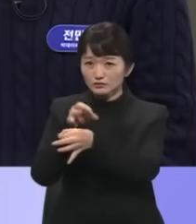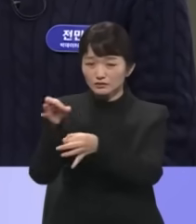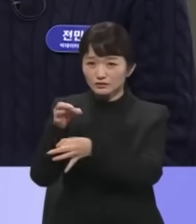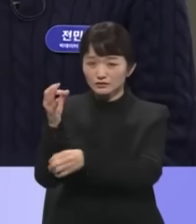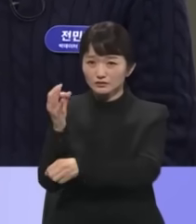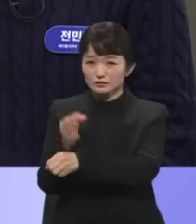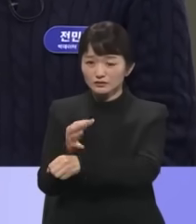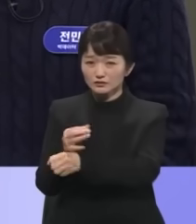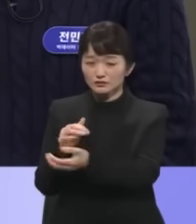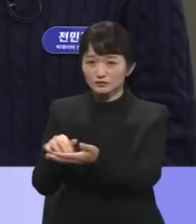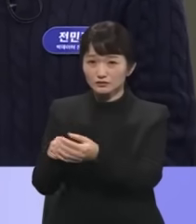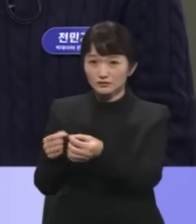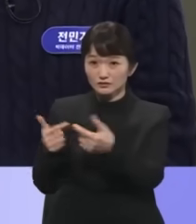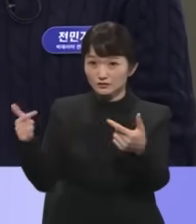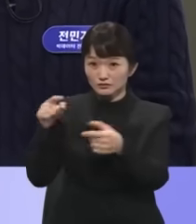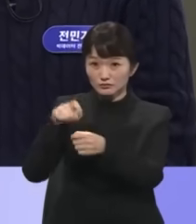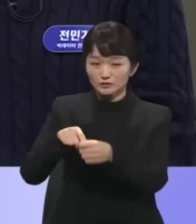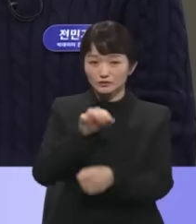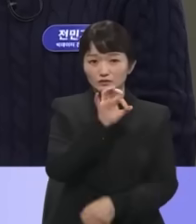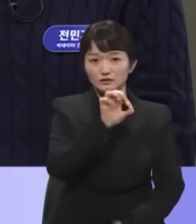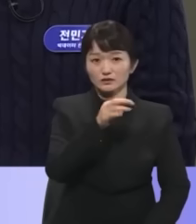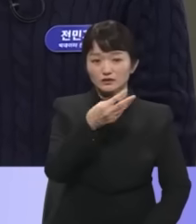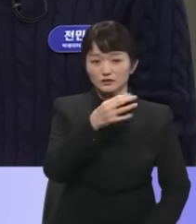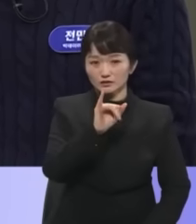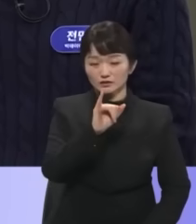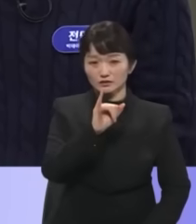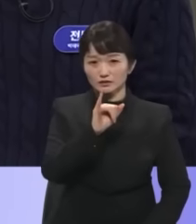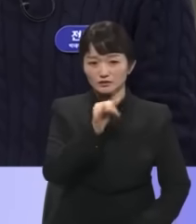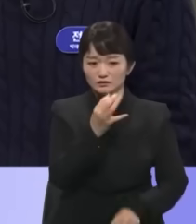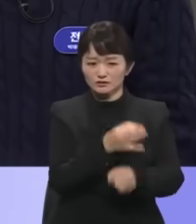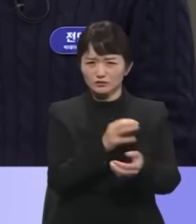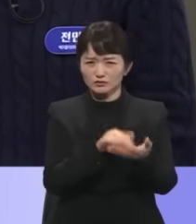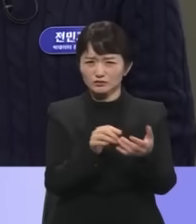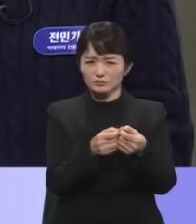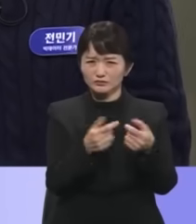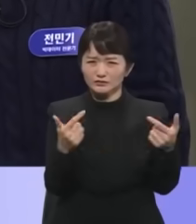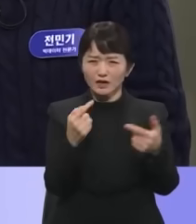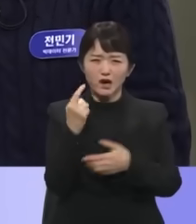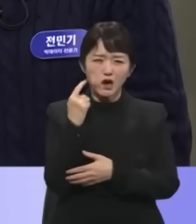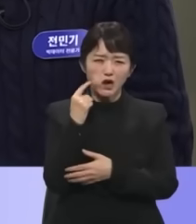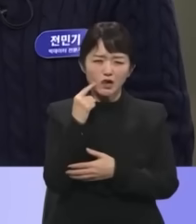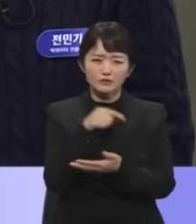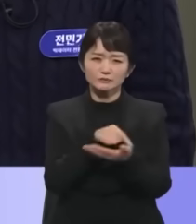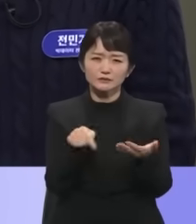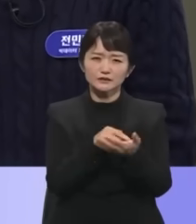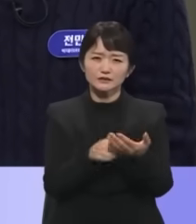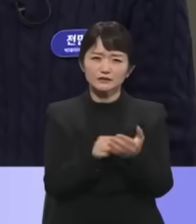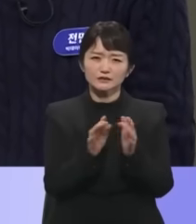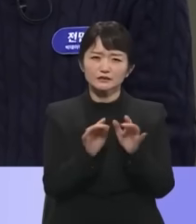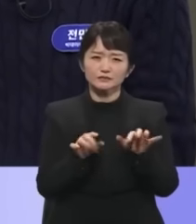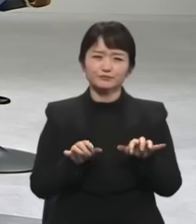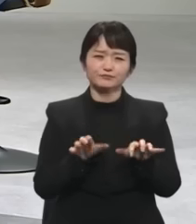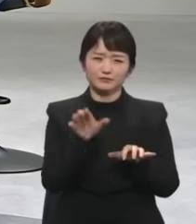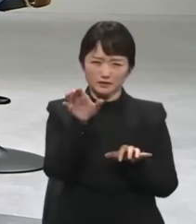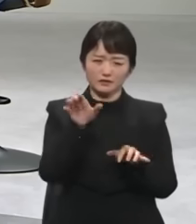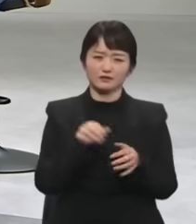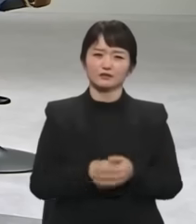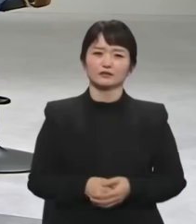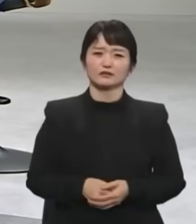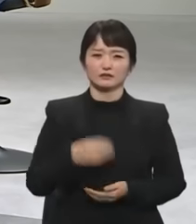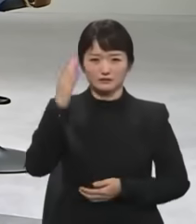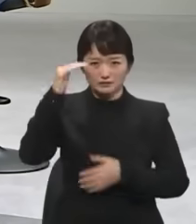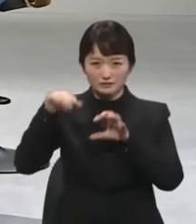네. 사실 알리 이용자가 늘면서 짝퉁 피해 호소하는 글도 사실 온라인에 좀 많이 올라오고 있어요. 예. 국내